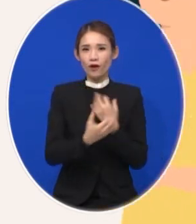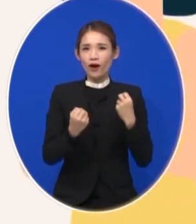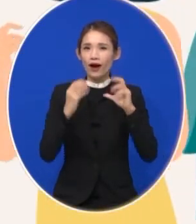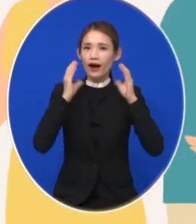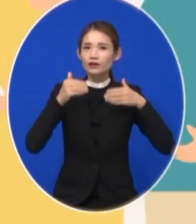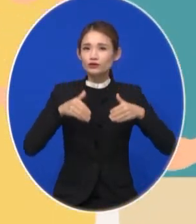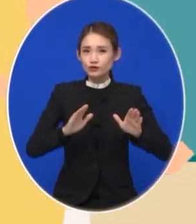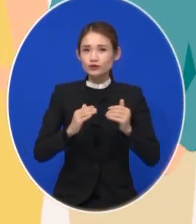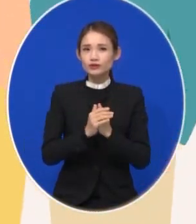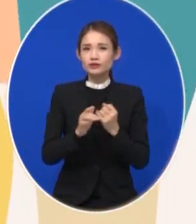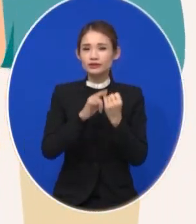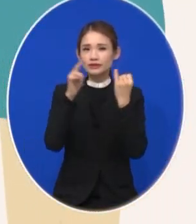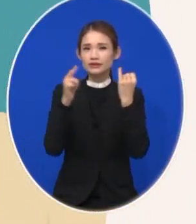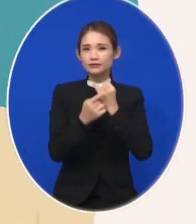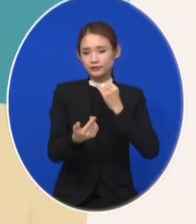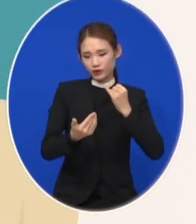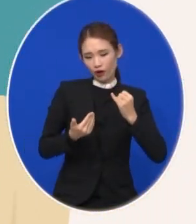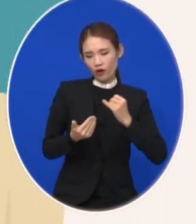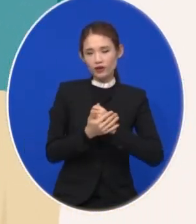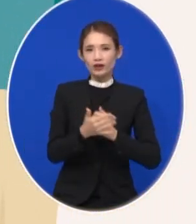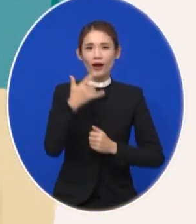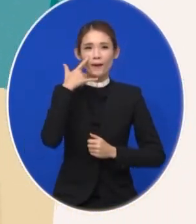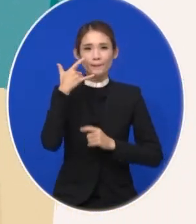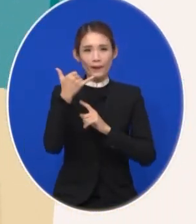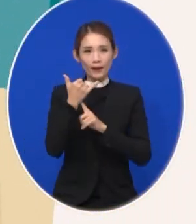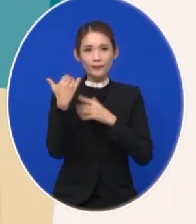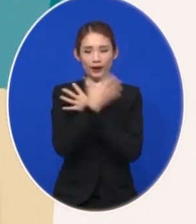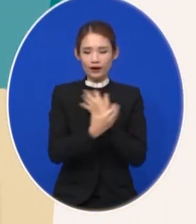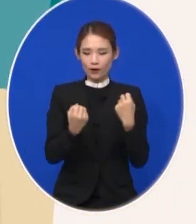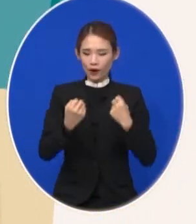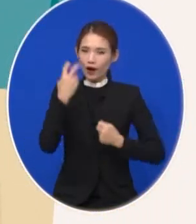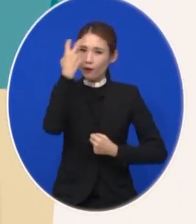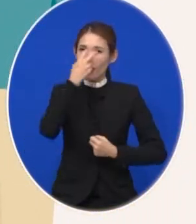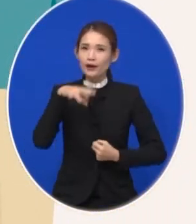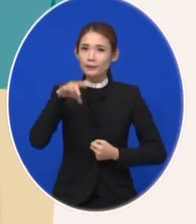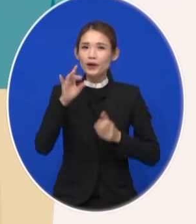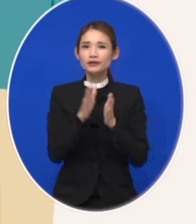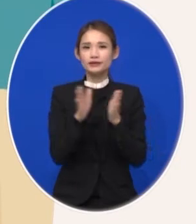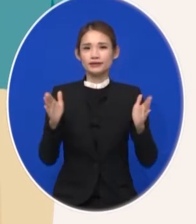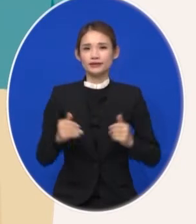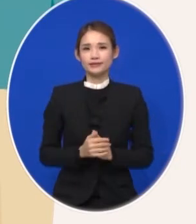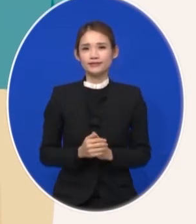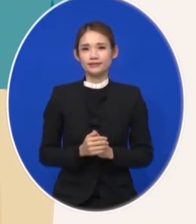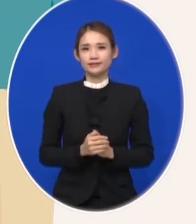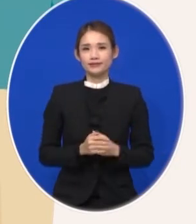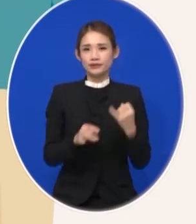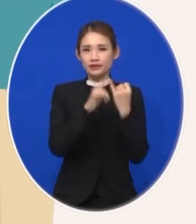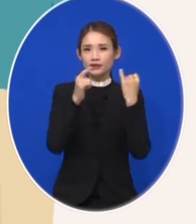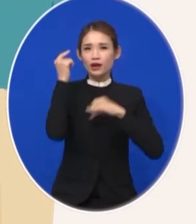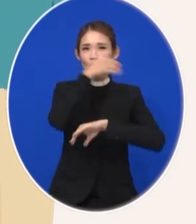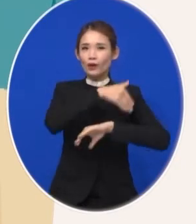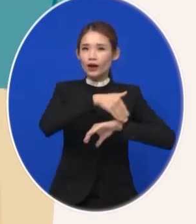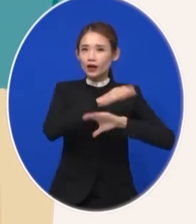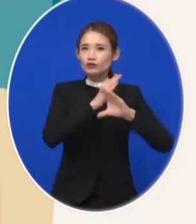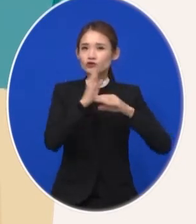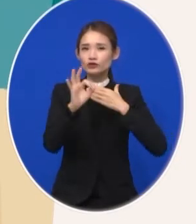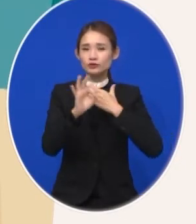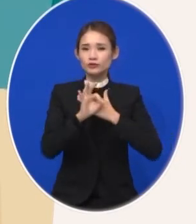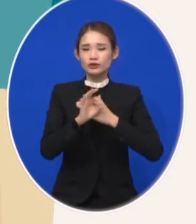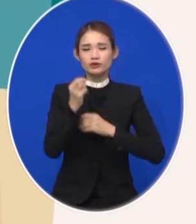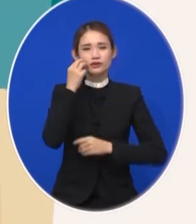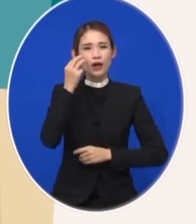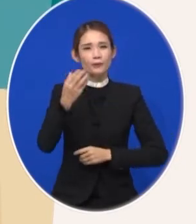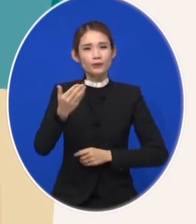건강한 아이 출산은 임신 전부터 예비 엄마 아빠의 건강관리에서부터 시작됩니다. 임신을 계획 중이라면